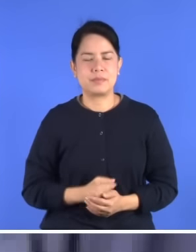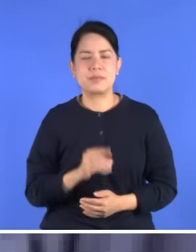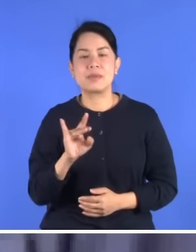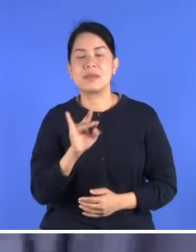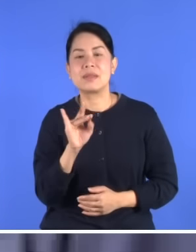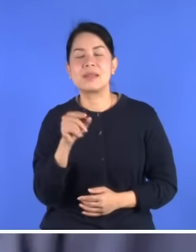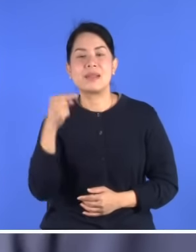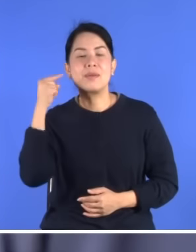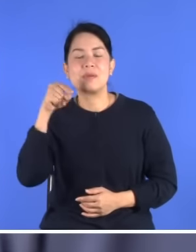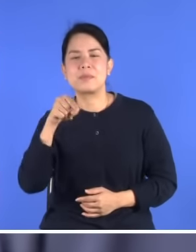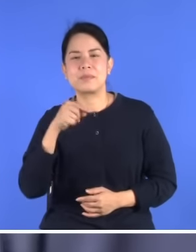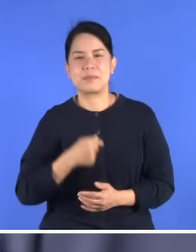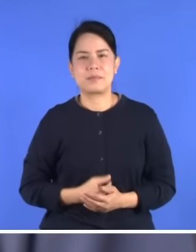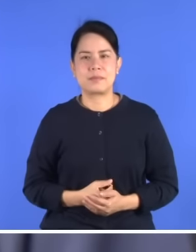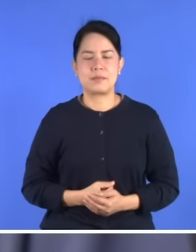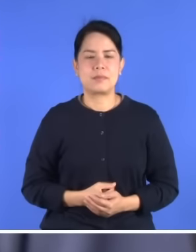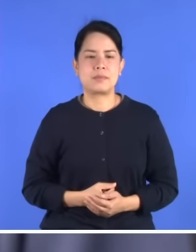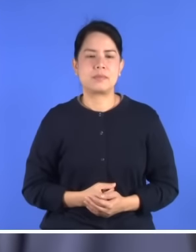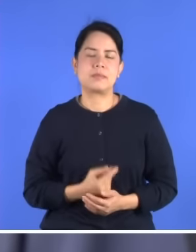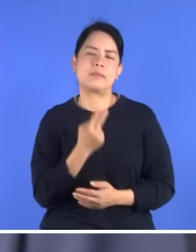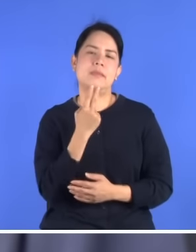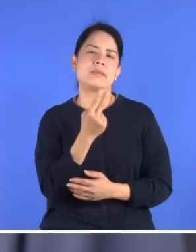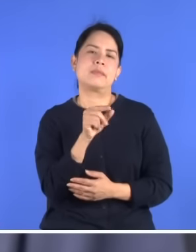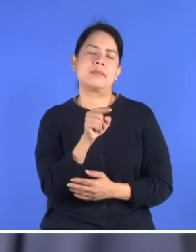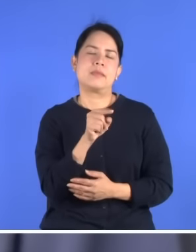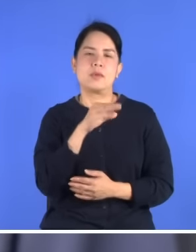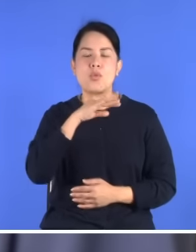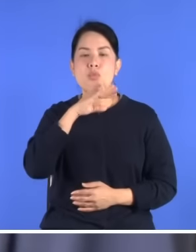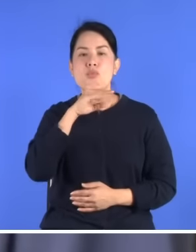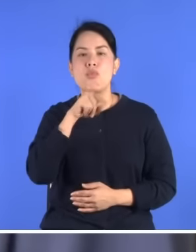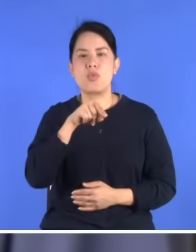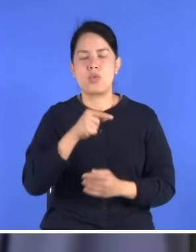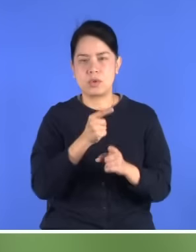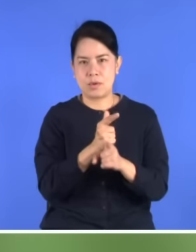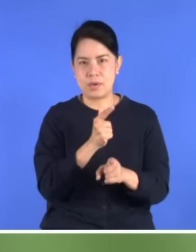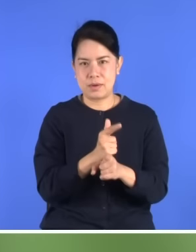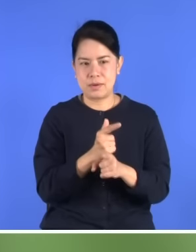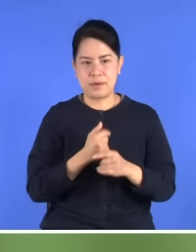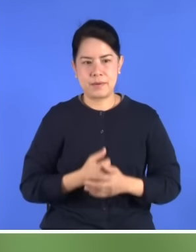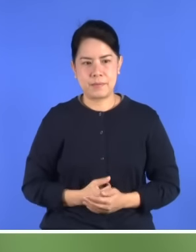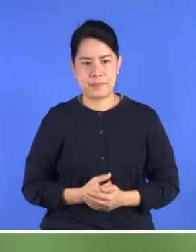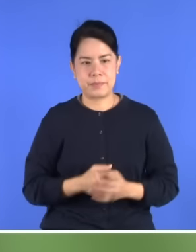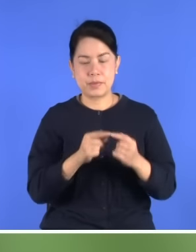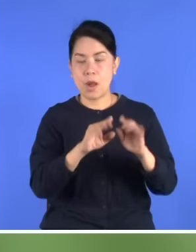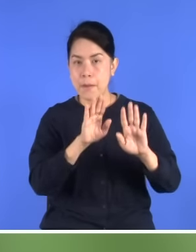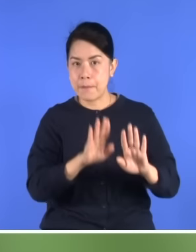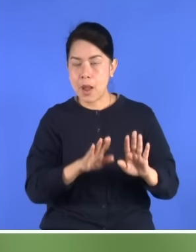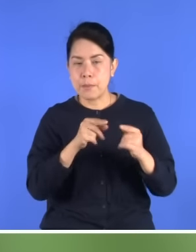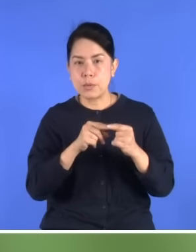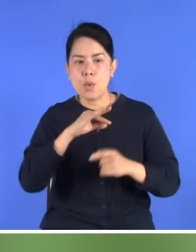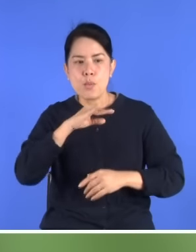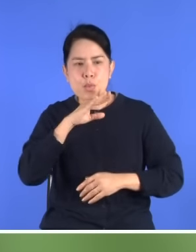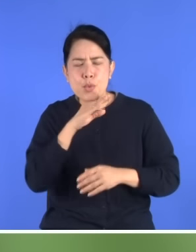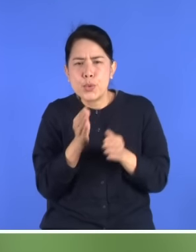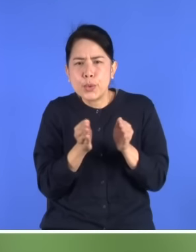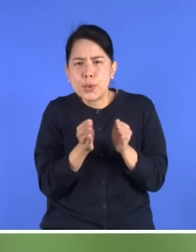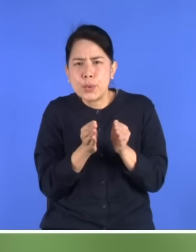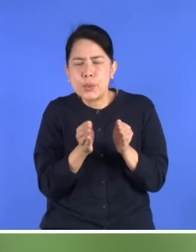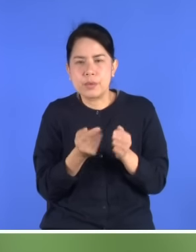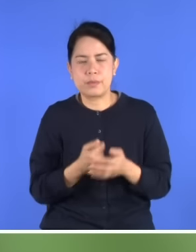เออนี่ๆๆเป็นไงคะเเลี้ยงเอาไว้ลักษณะคือเป็นหมูแคะน่ะคุณผู้ชมคะ